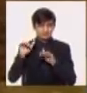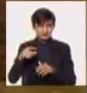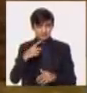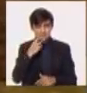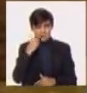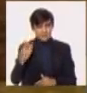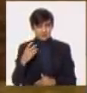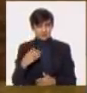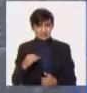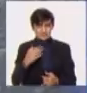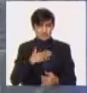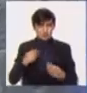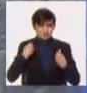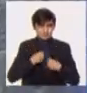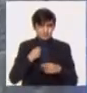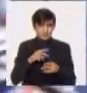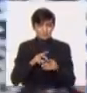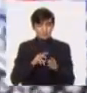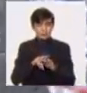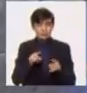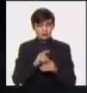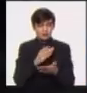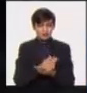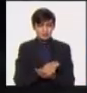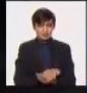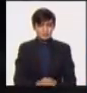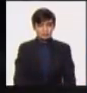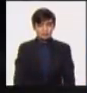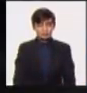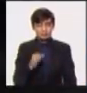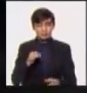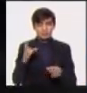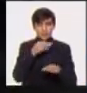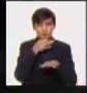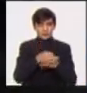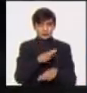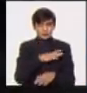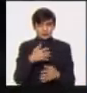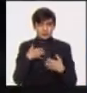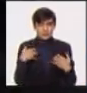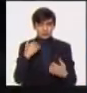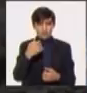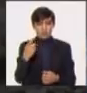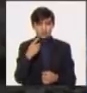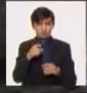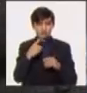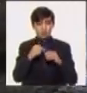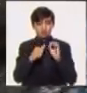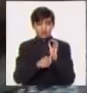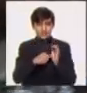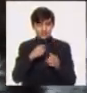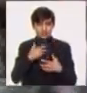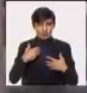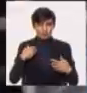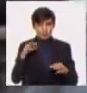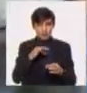мына ес киіміме сініп кетеді. Здесь дело чисто в зависти. Ал жиналғандарға жауап беріп тұрған малдың иелері 106 бас малдың ауылдың